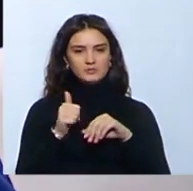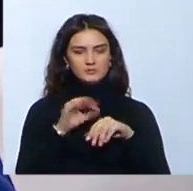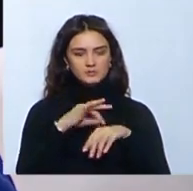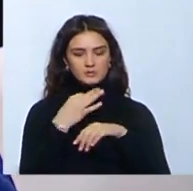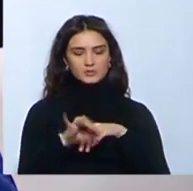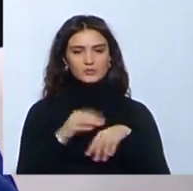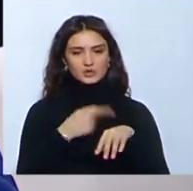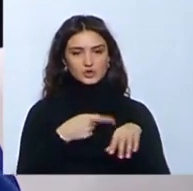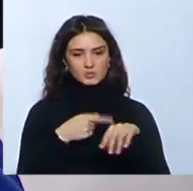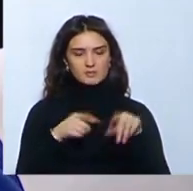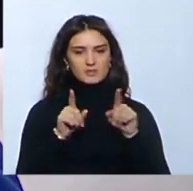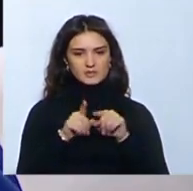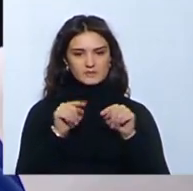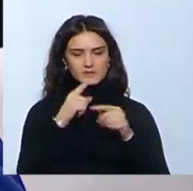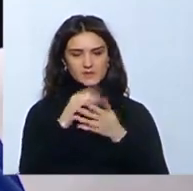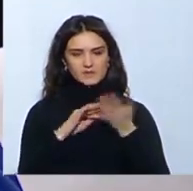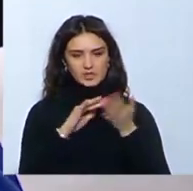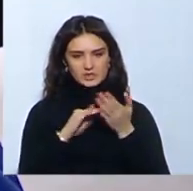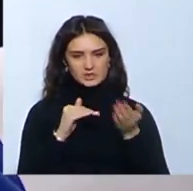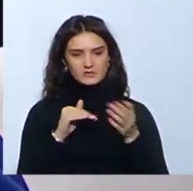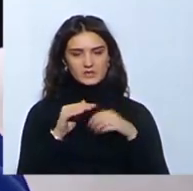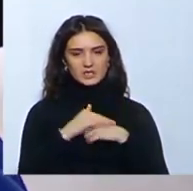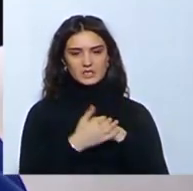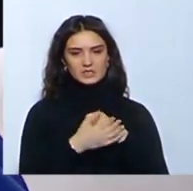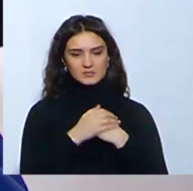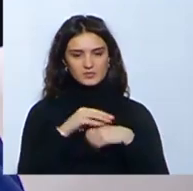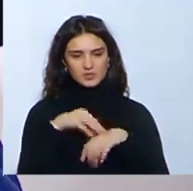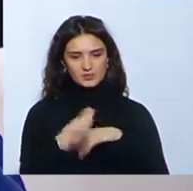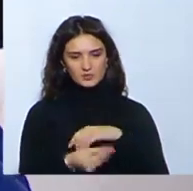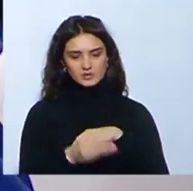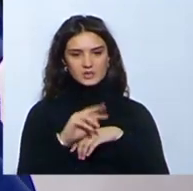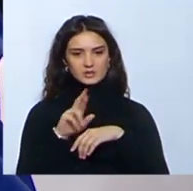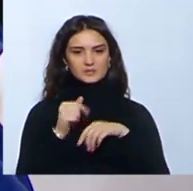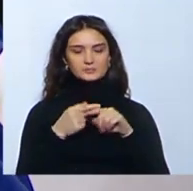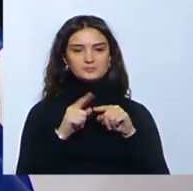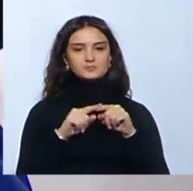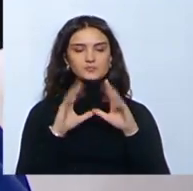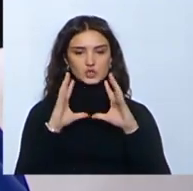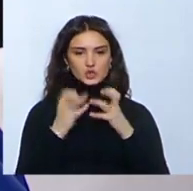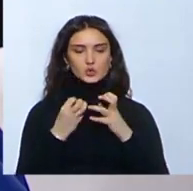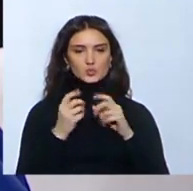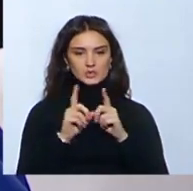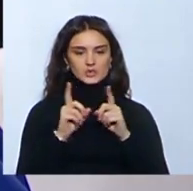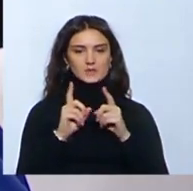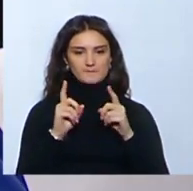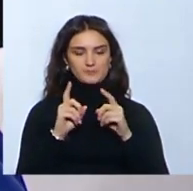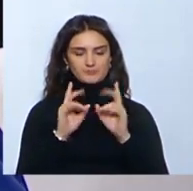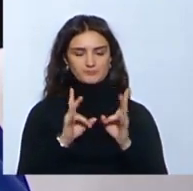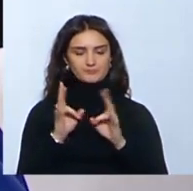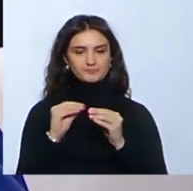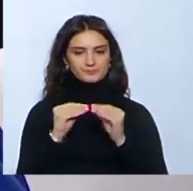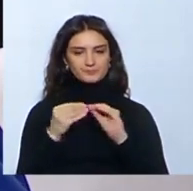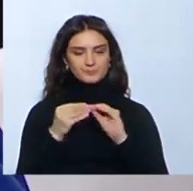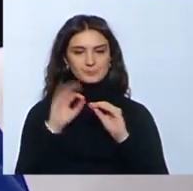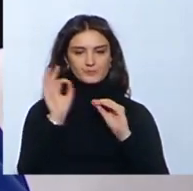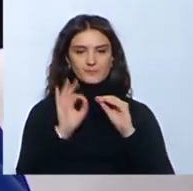ნაფლეთოვანი ჭრილობები, ასევე სისხლჩაქცევა, გარსების ჩამოცლა და სერიოზული ესეთი კონტუზიები.